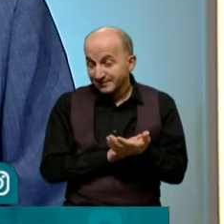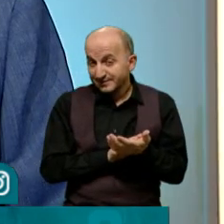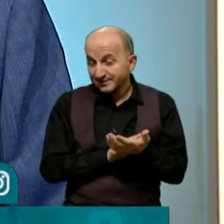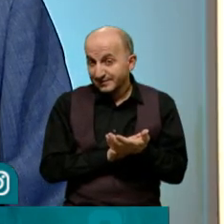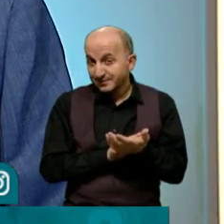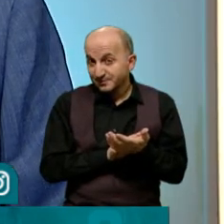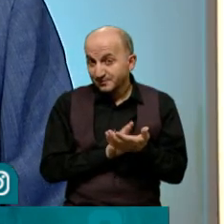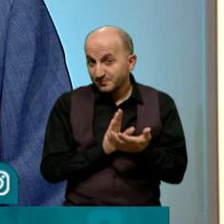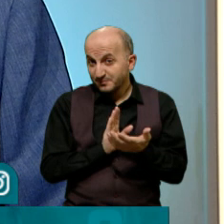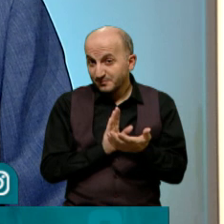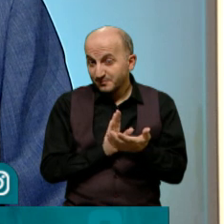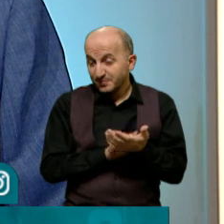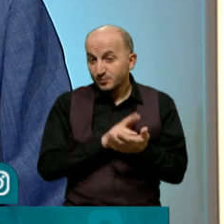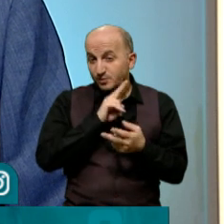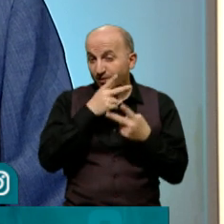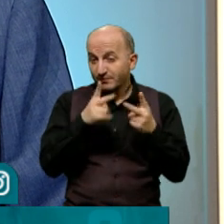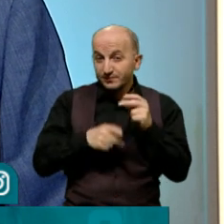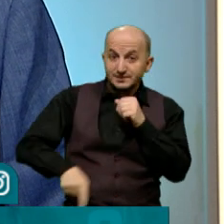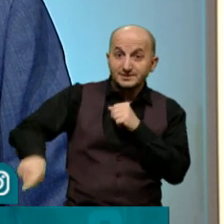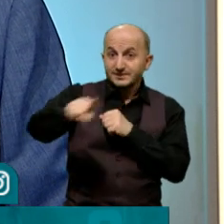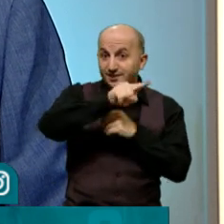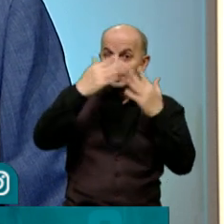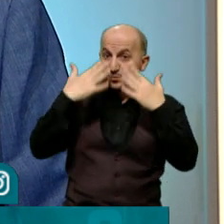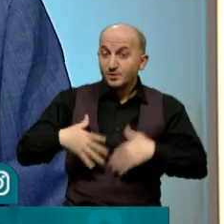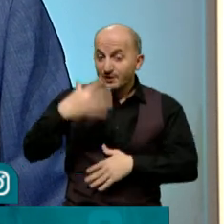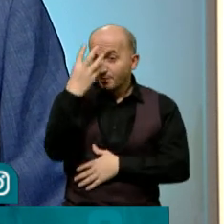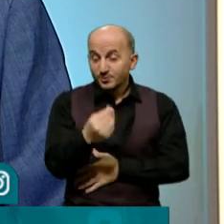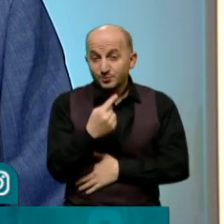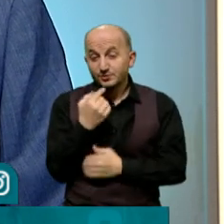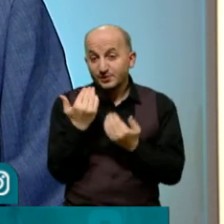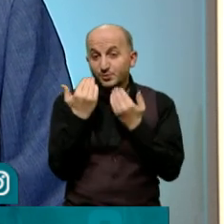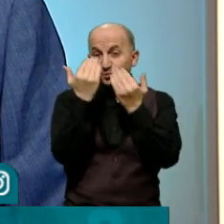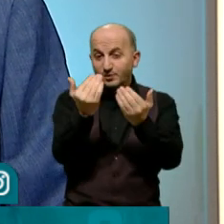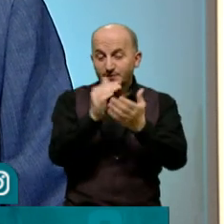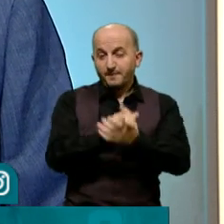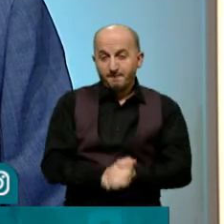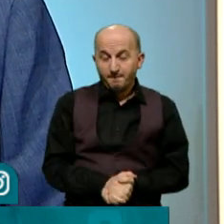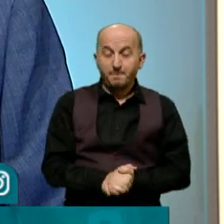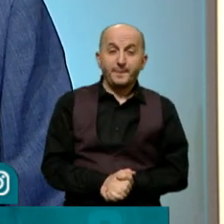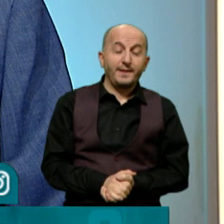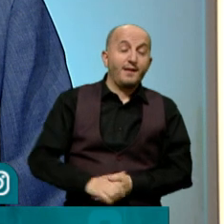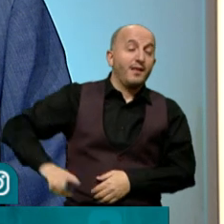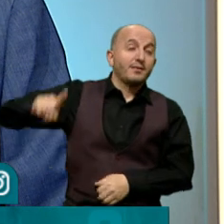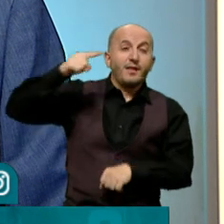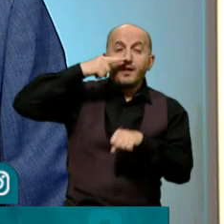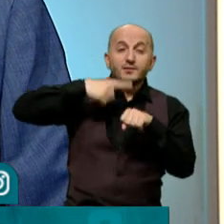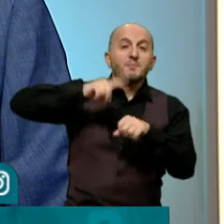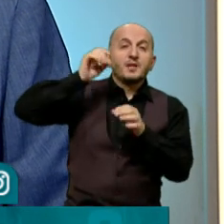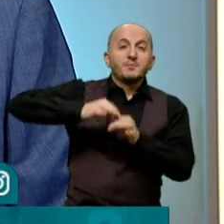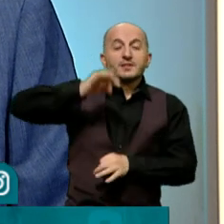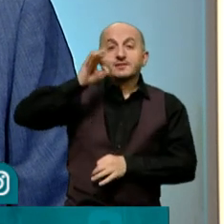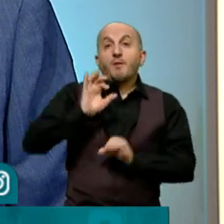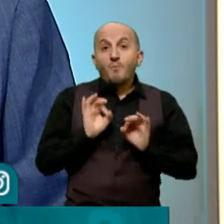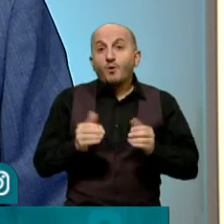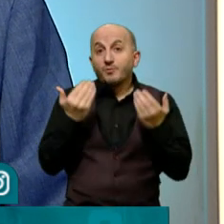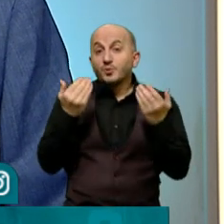ileri gidersek mağfireti senin üzerine olsun. Dua ediyor. Şimdi Allah'a inanmayan bir insana böyle